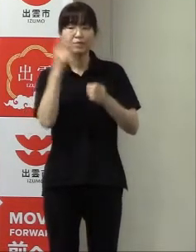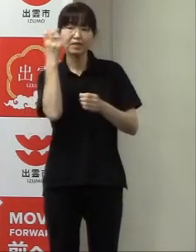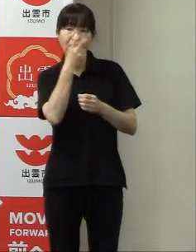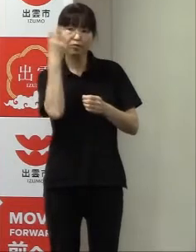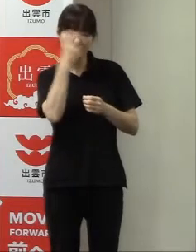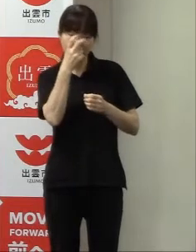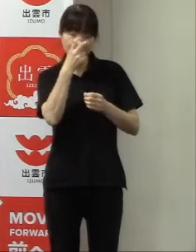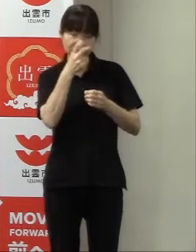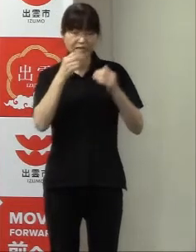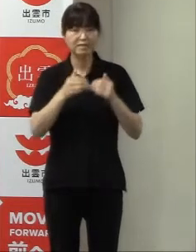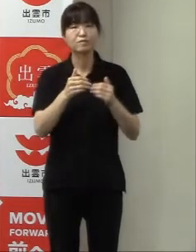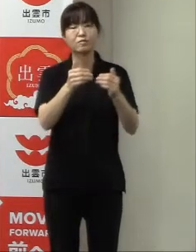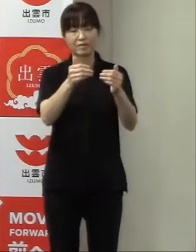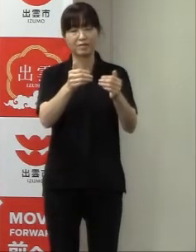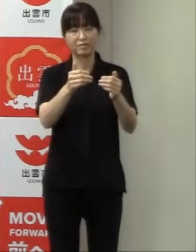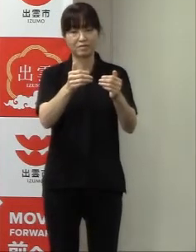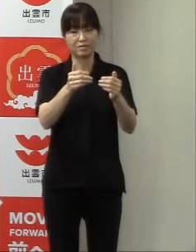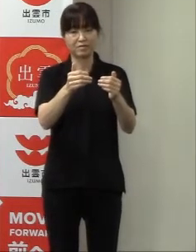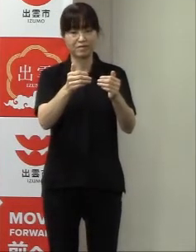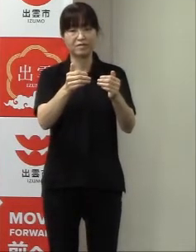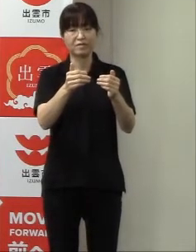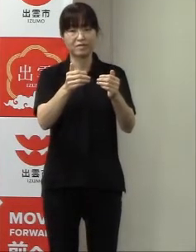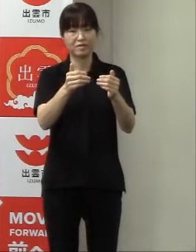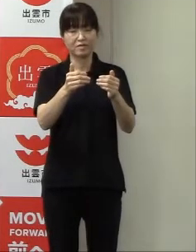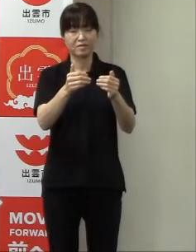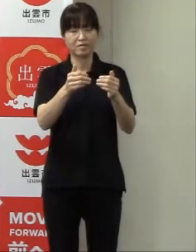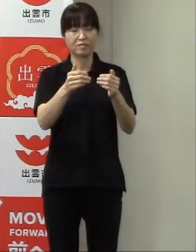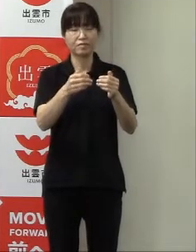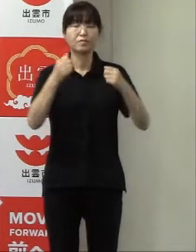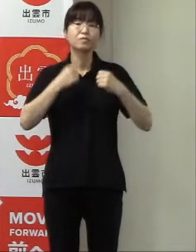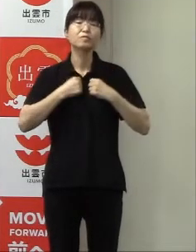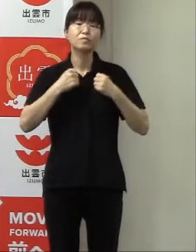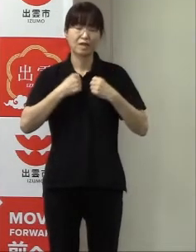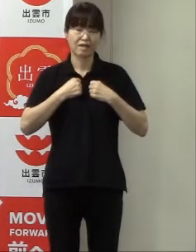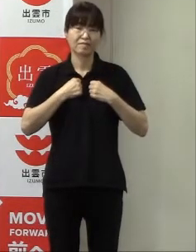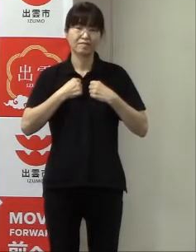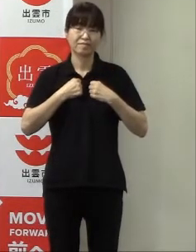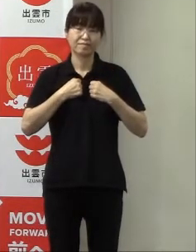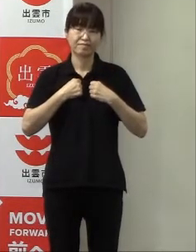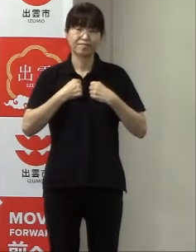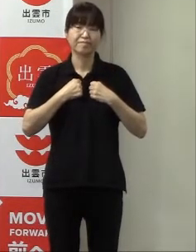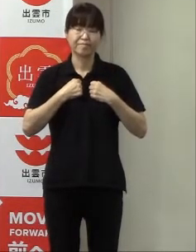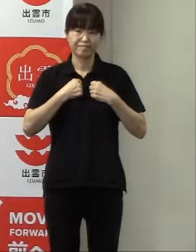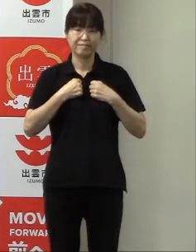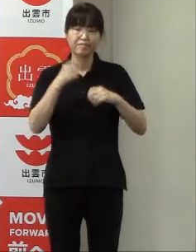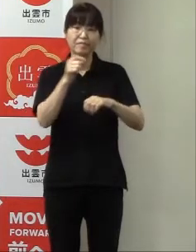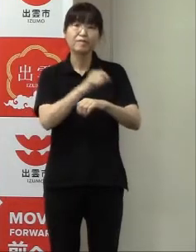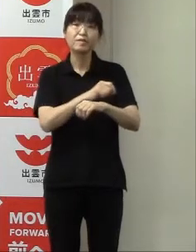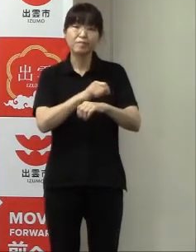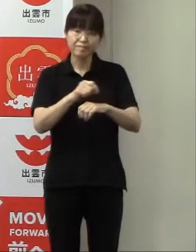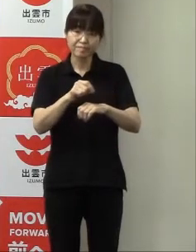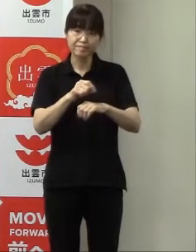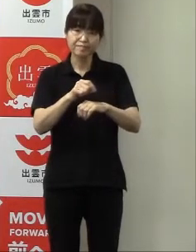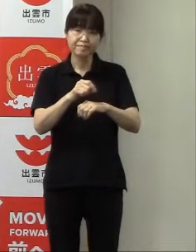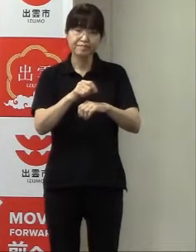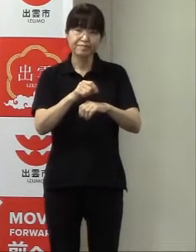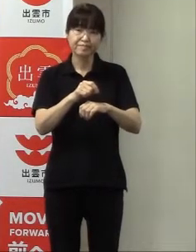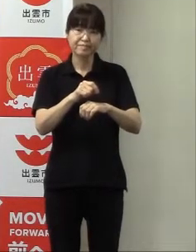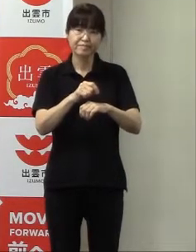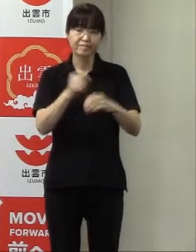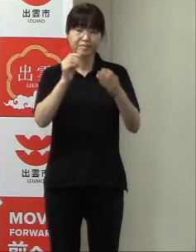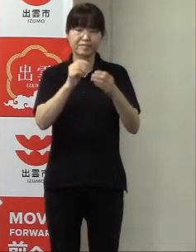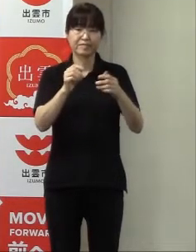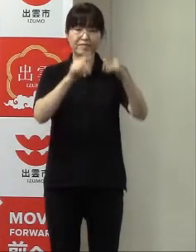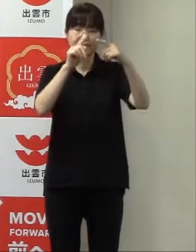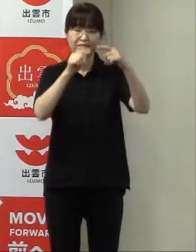組んでいくという、そのような、防災訓練を今回、特にこの町